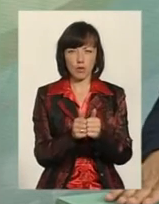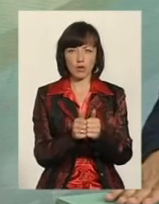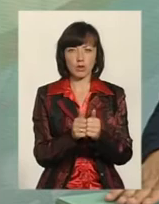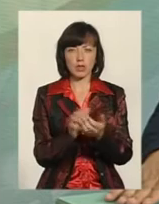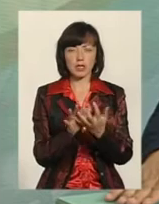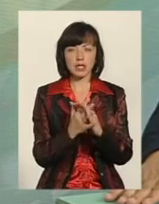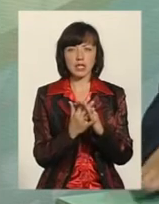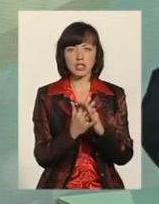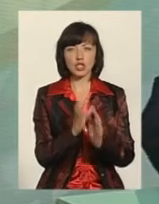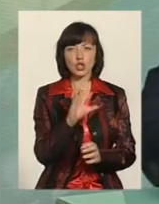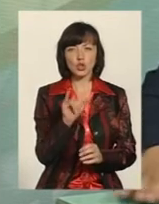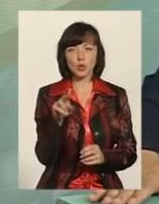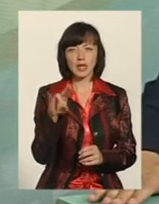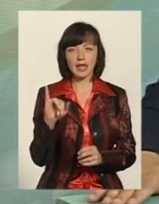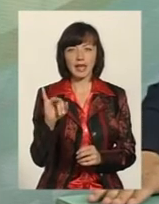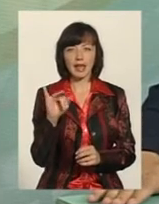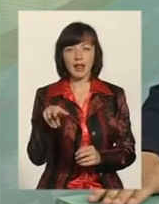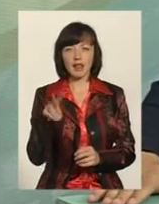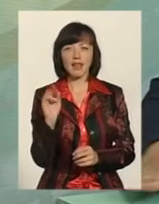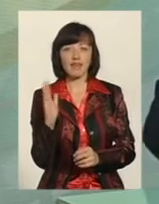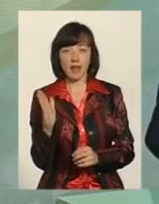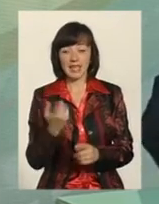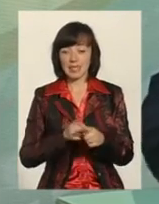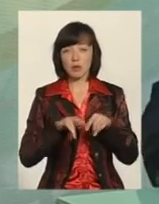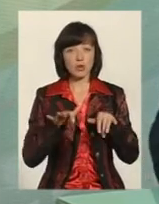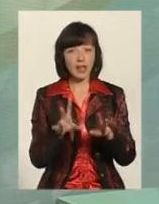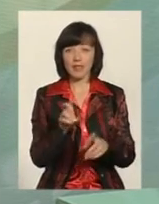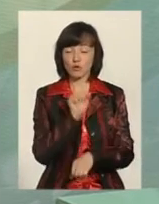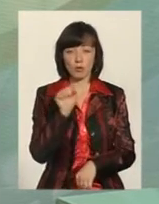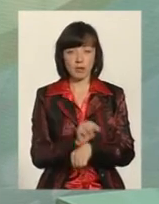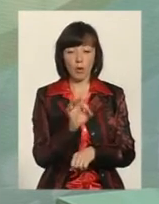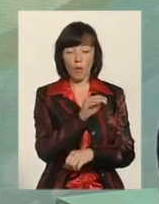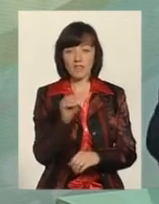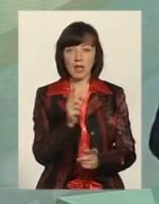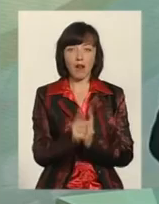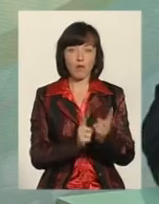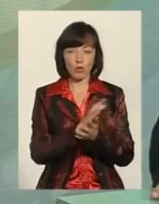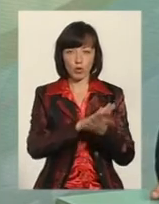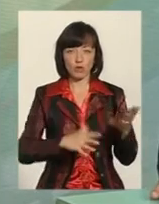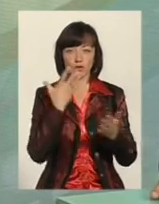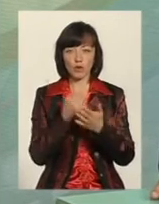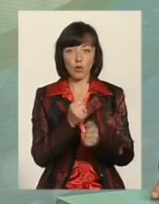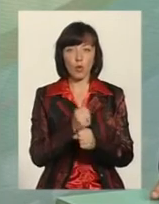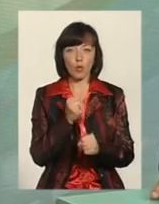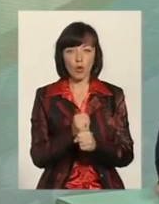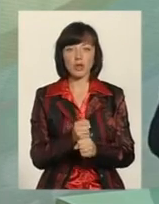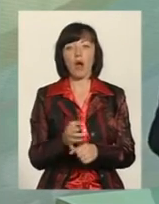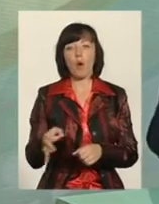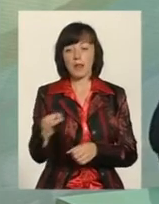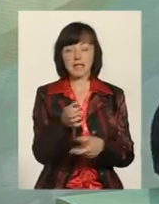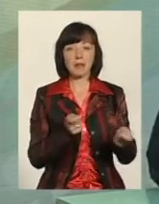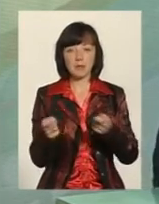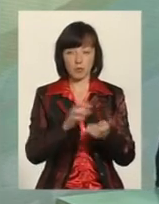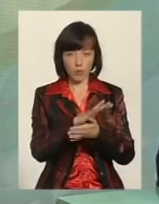селища Судилків. І цей процес, він не зупинений. Офіс реформ продовжує свою роботу, обласна адміністрація.